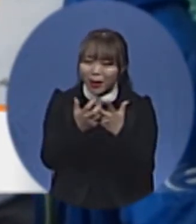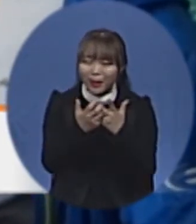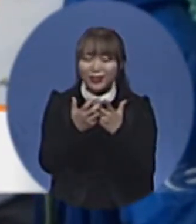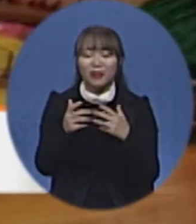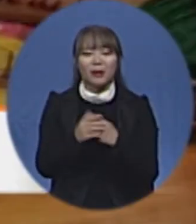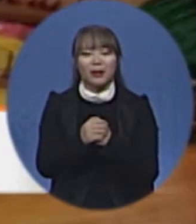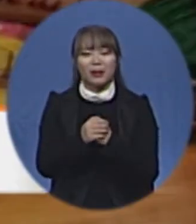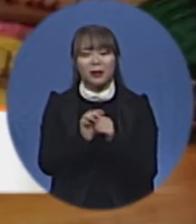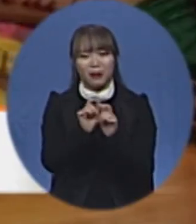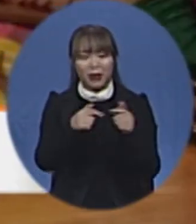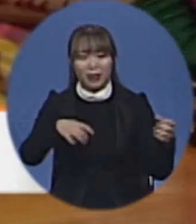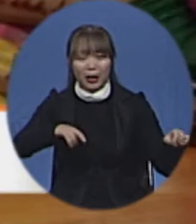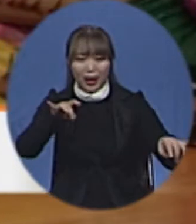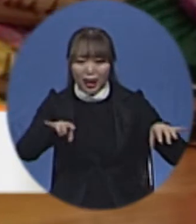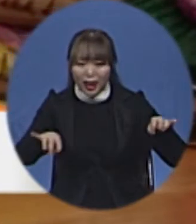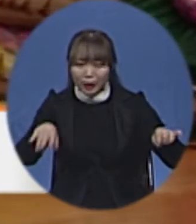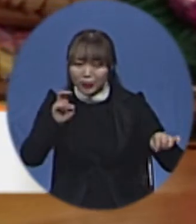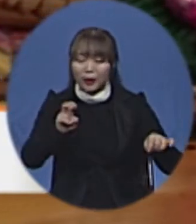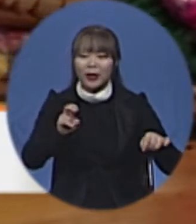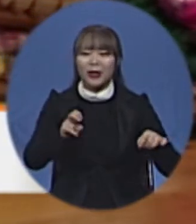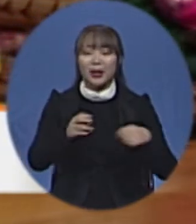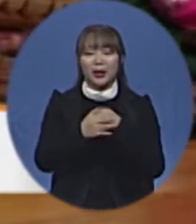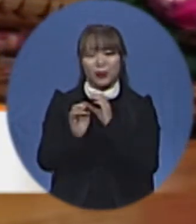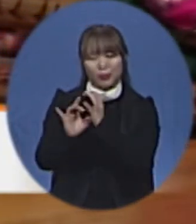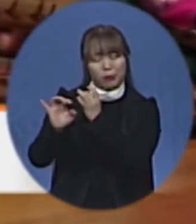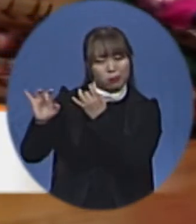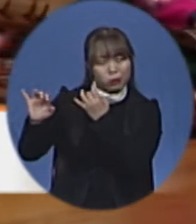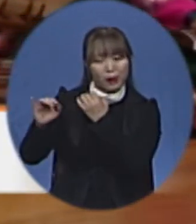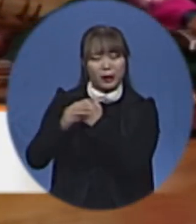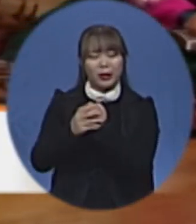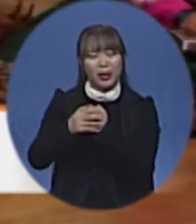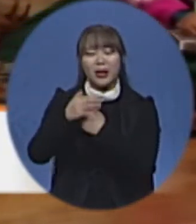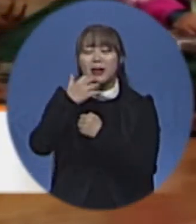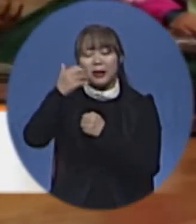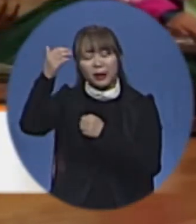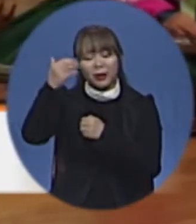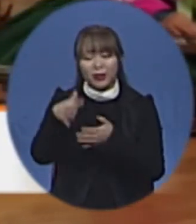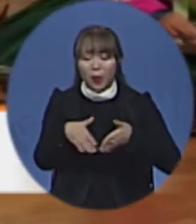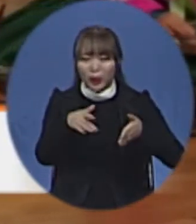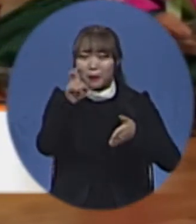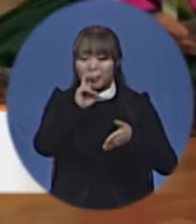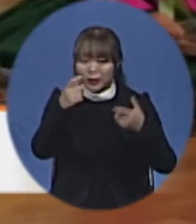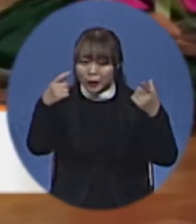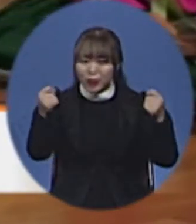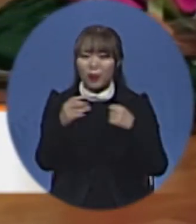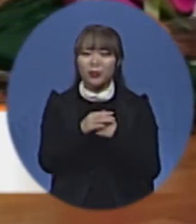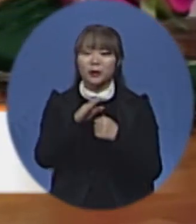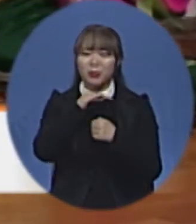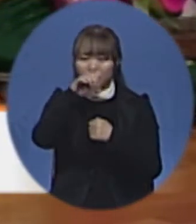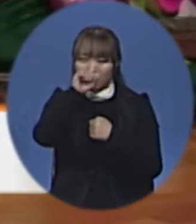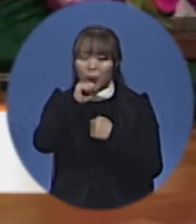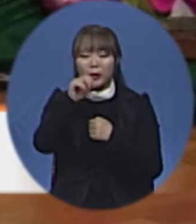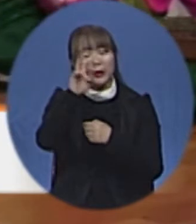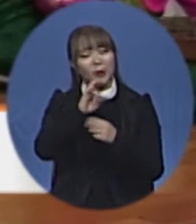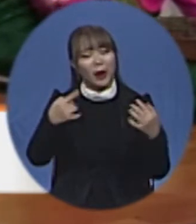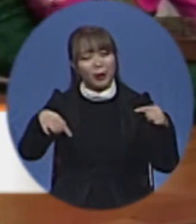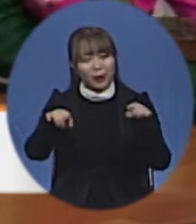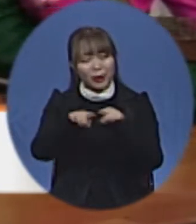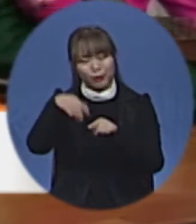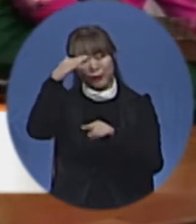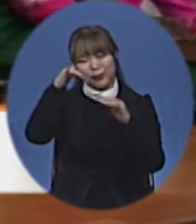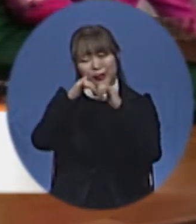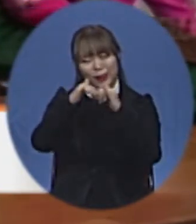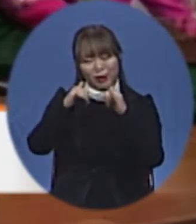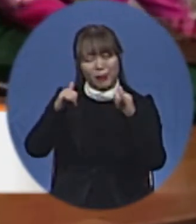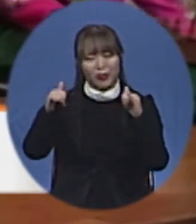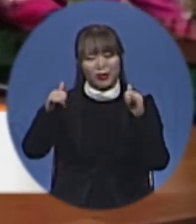가운데 가야금 병창, 대금 연주, 경기민요 등 흥겨운 국악 연주와 주옥 같은 소리가 어우러져 관객들의